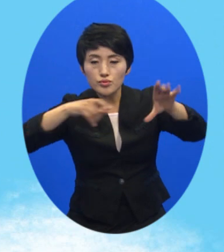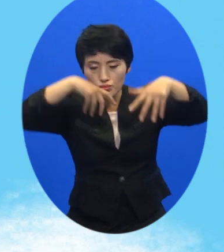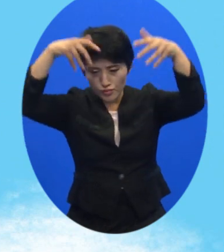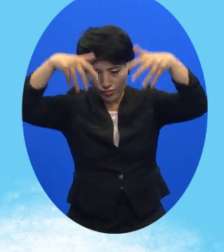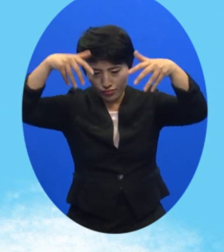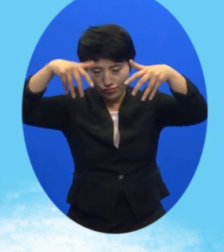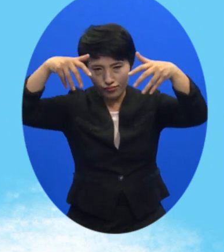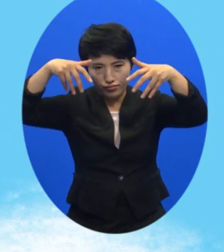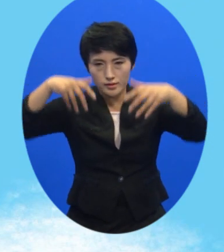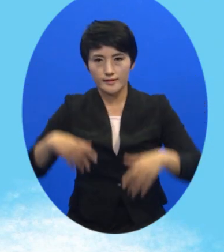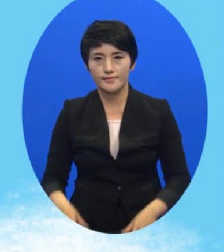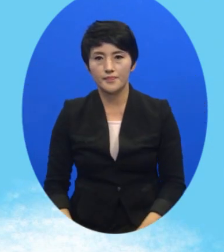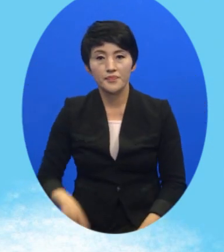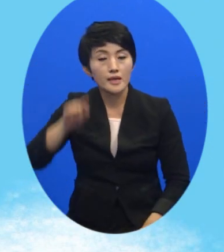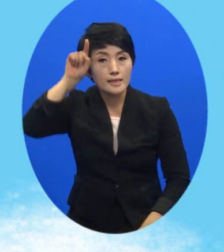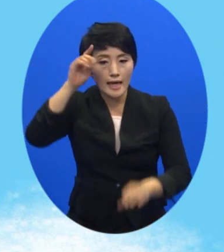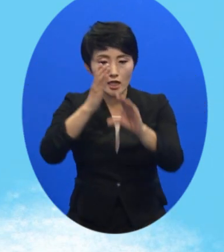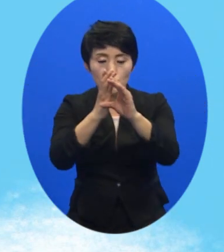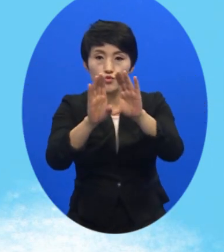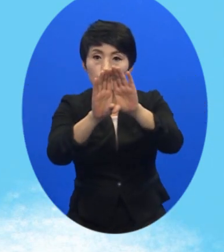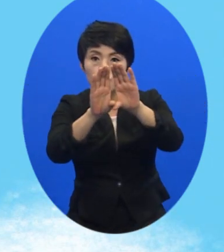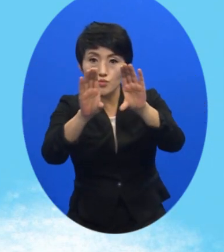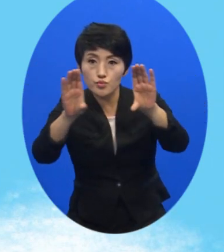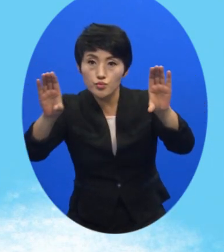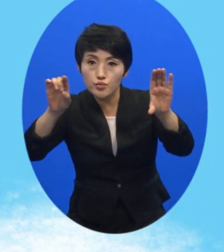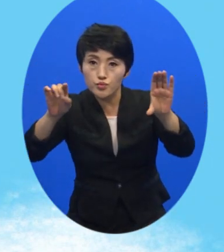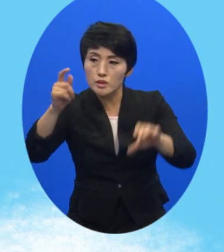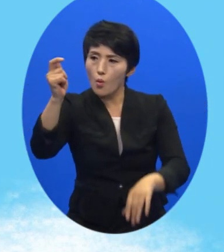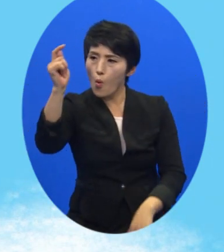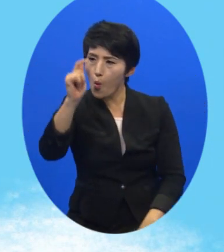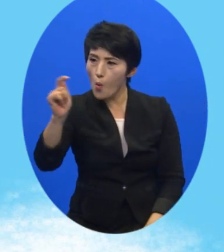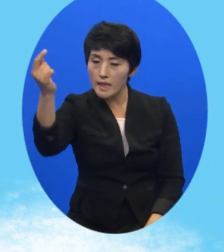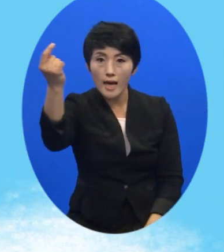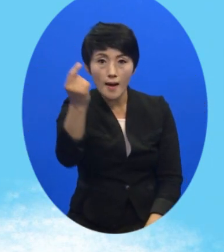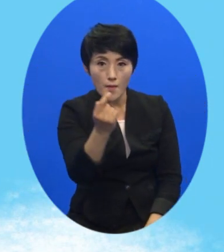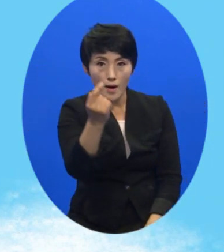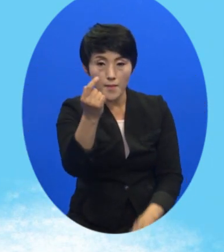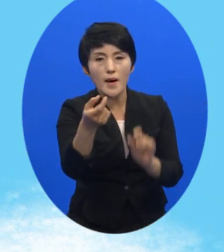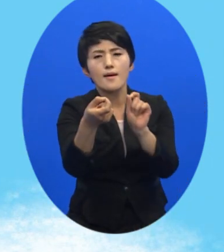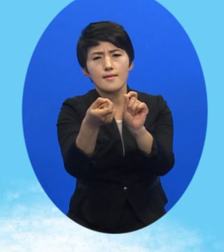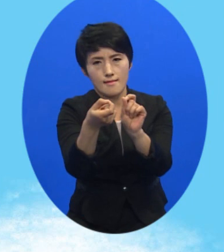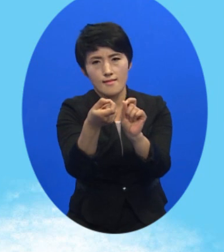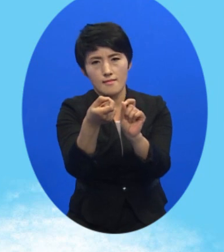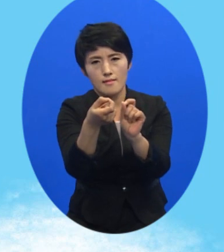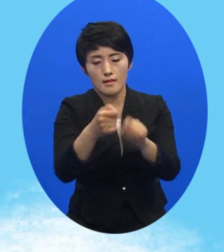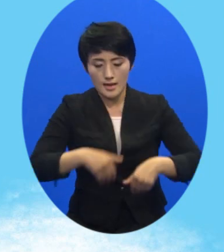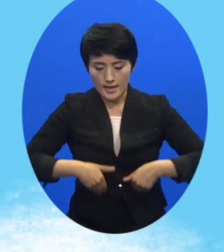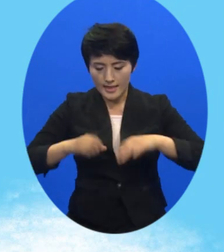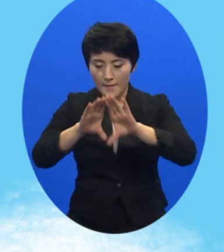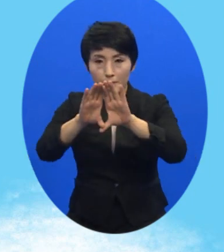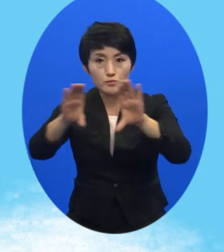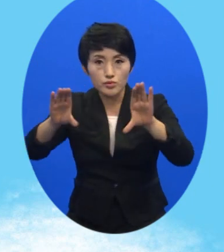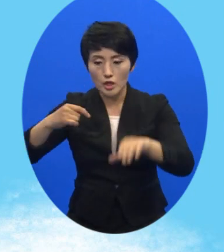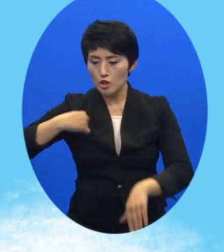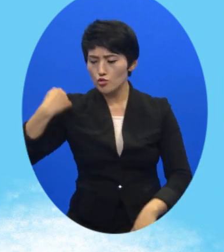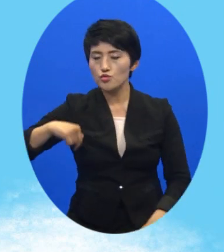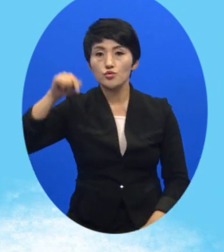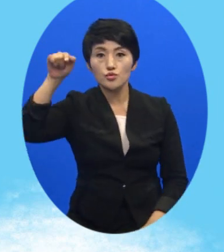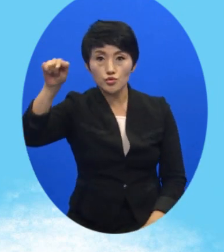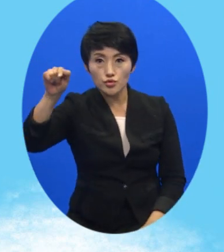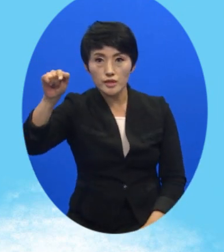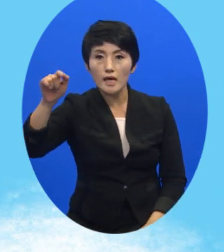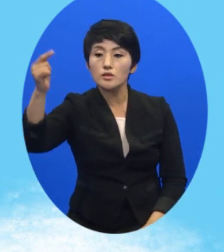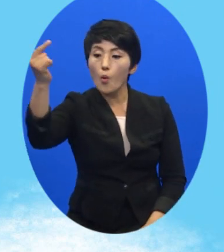내리고 있습니다. 내일 중부 지방은 계속해서 고기압의 가장자리에 들겠고 남부 지방은 중국 상해 부근에서